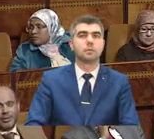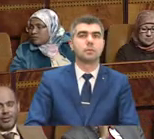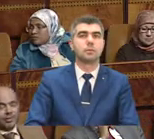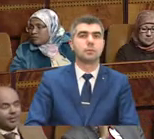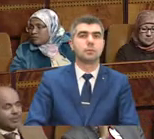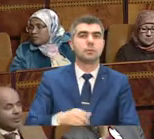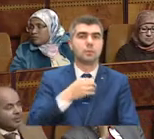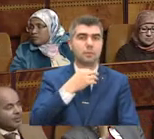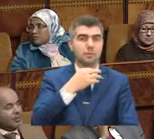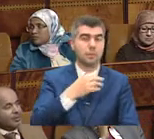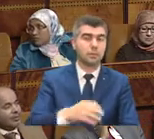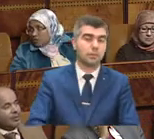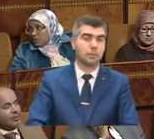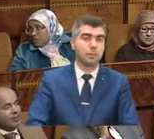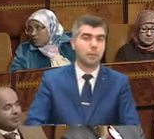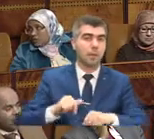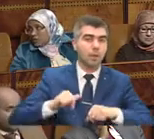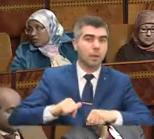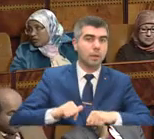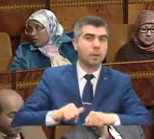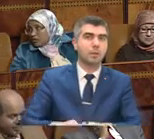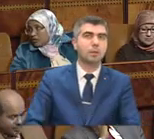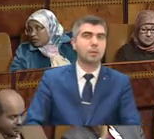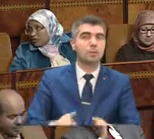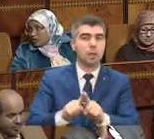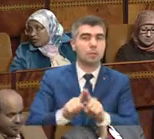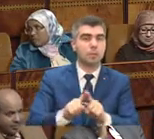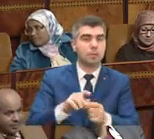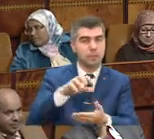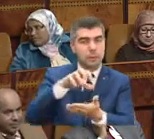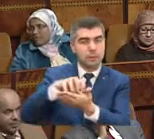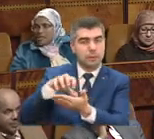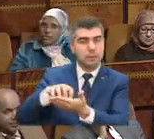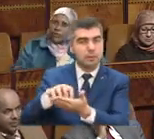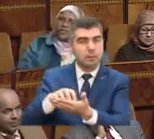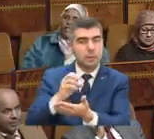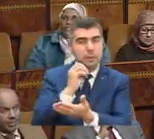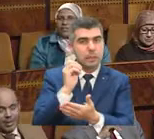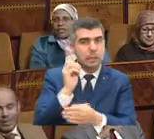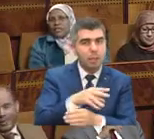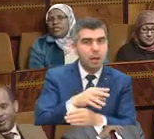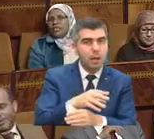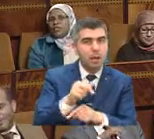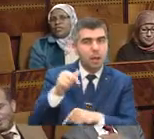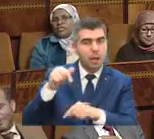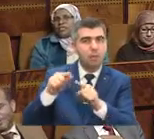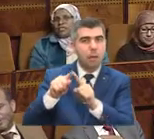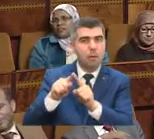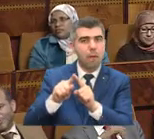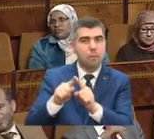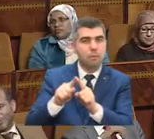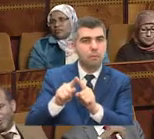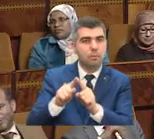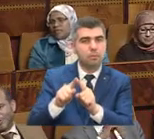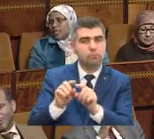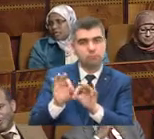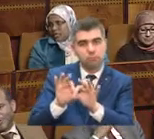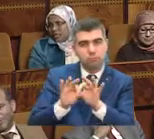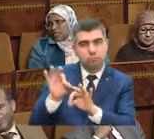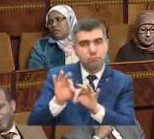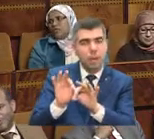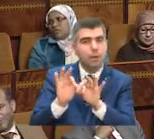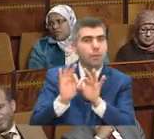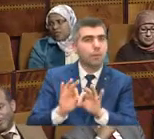السيدة كاتبة الدولة المطارح ما زالت تدبر بشكل عشوائي وغير منظم، وهذا